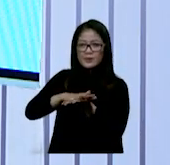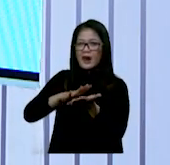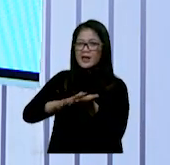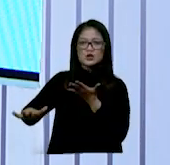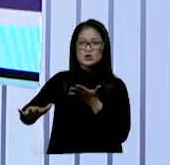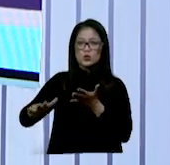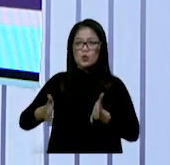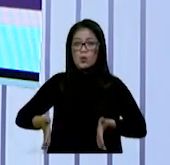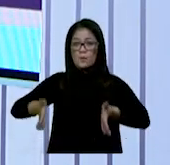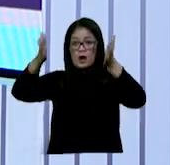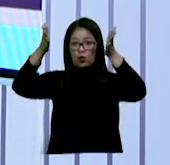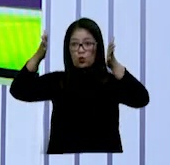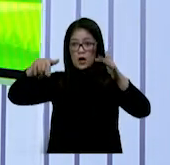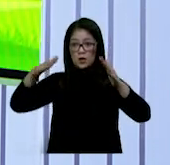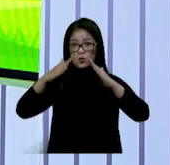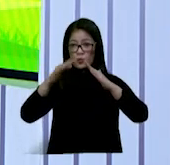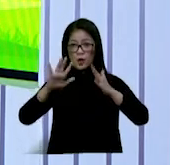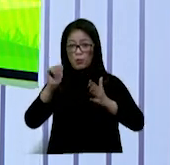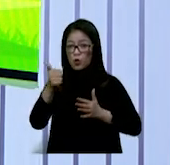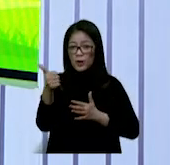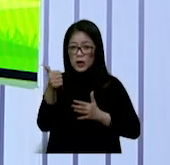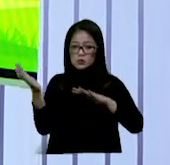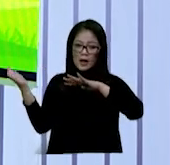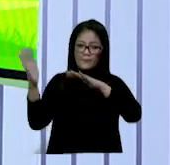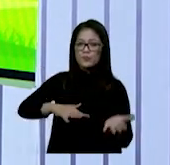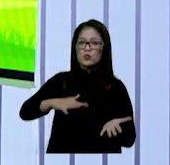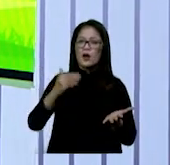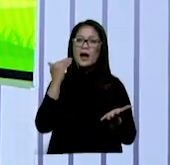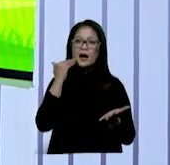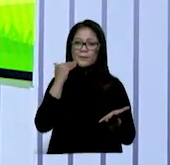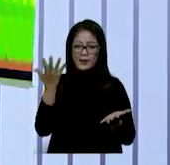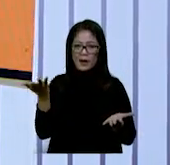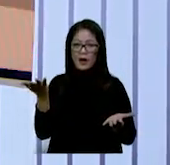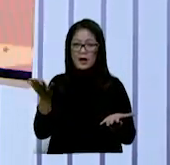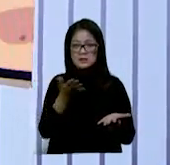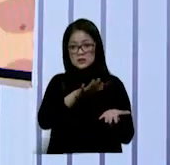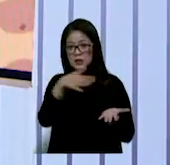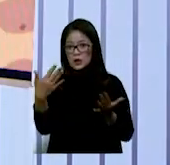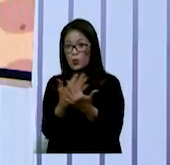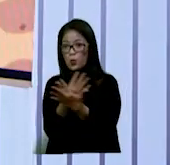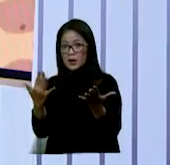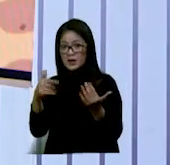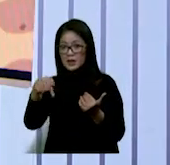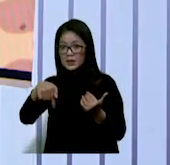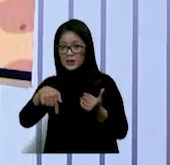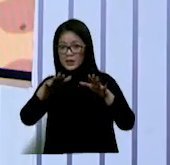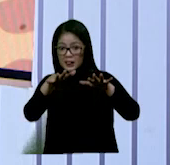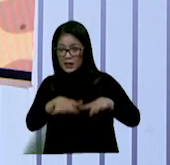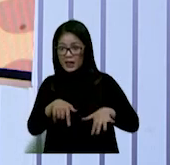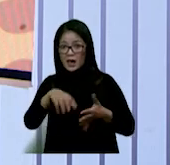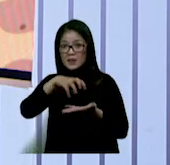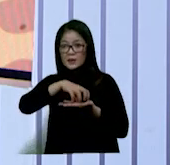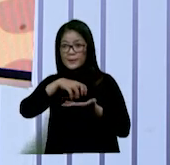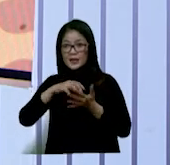gempa. BMKG mengimbau masyarakat yang tinggal di kawasan potensi longsor agar mengevakuasi diri untuk sementara waktu. Terlebih memang saat ini